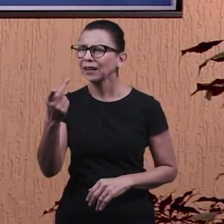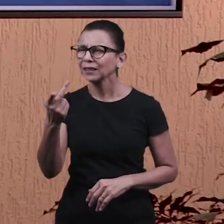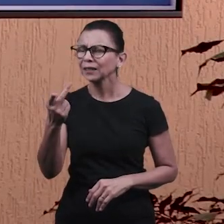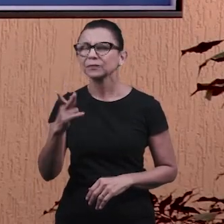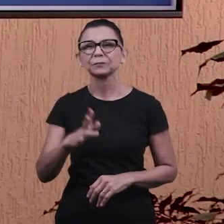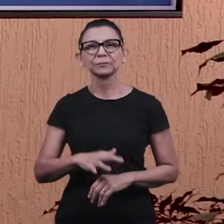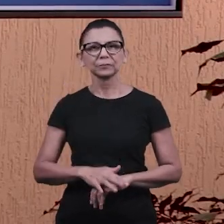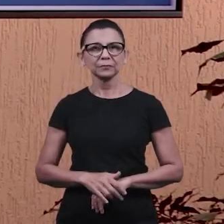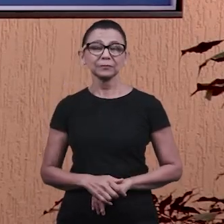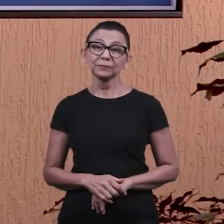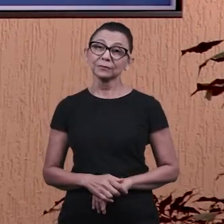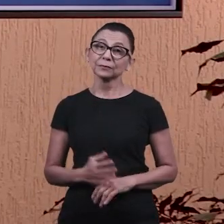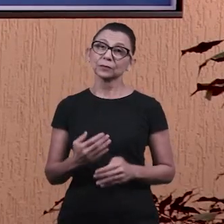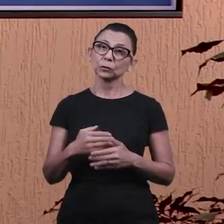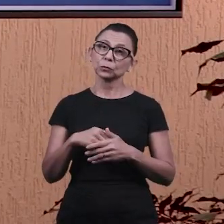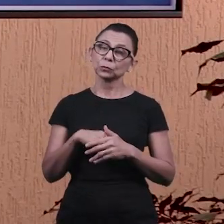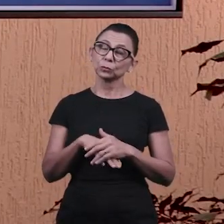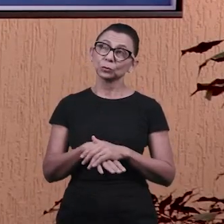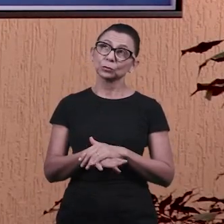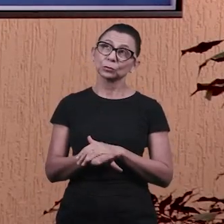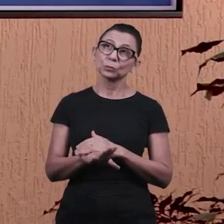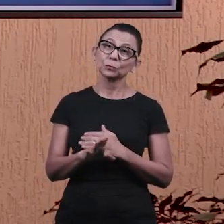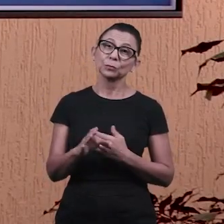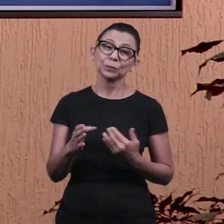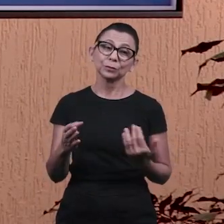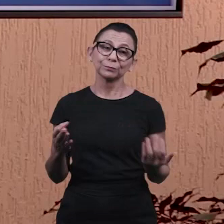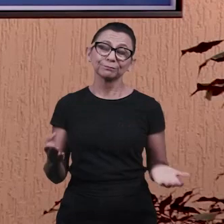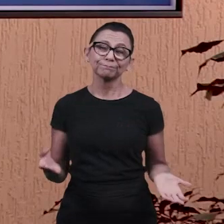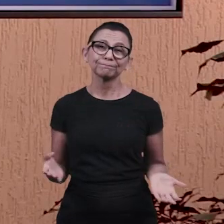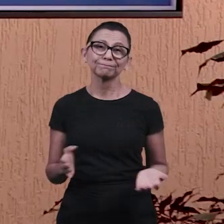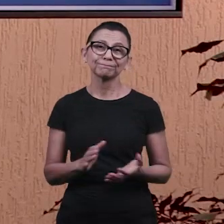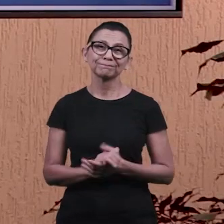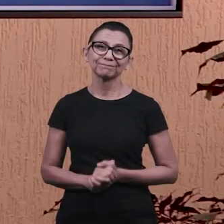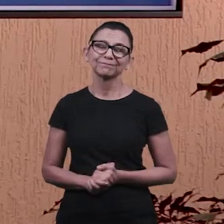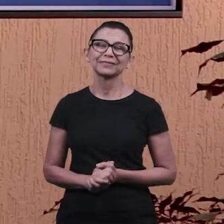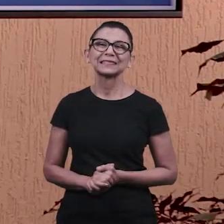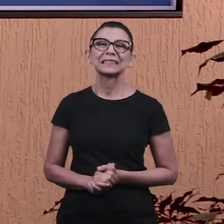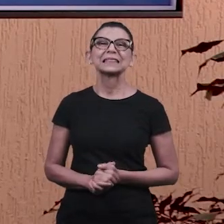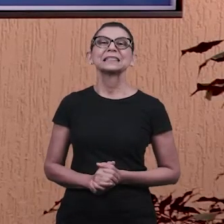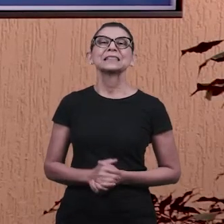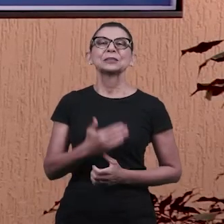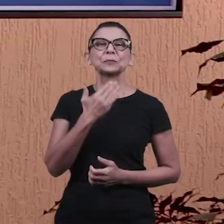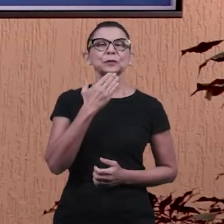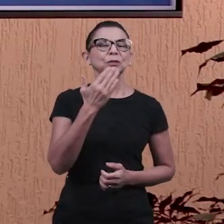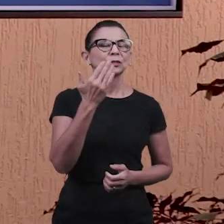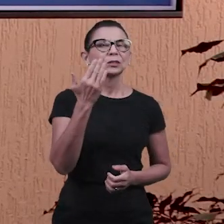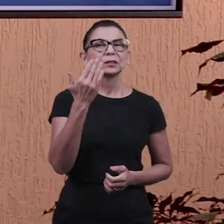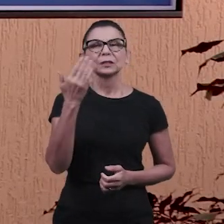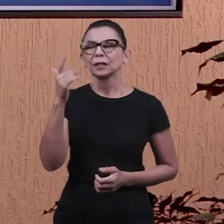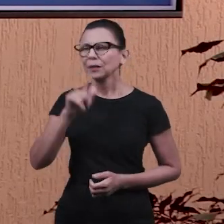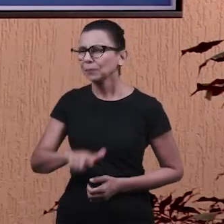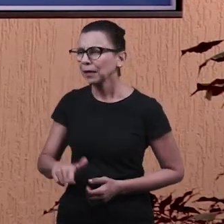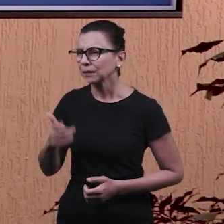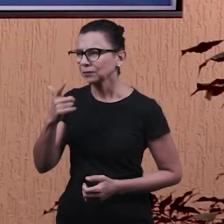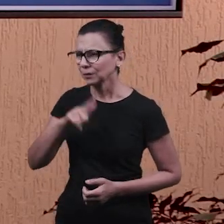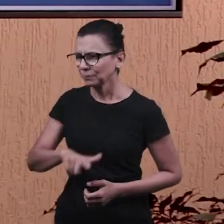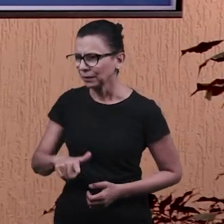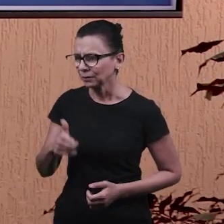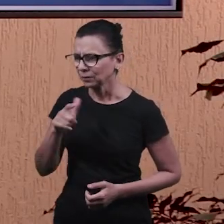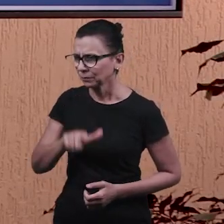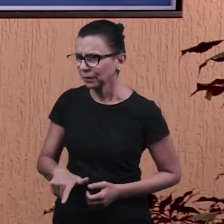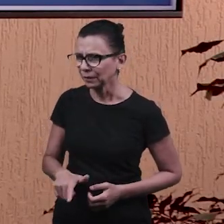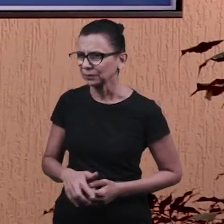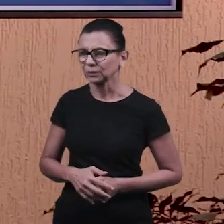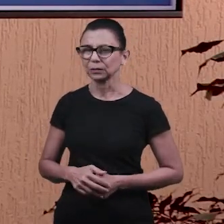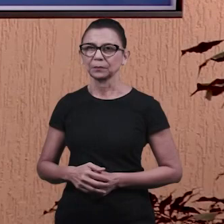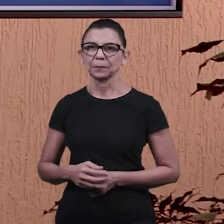Dis à nouveau, ce sont des personnes qui ont l'habitude de demander et que nous soyons toujours en train de répéter ce qu'on vient